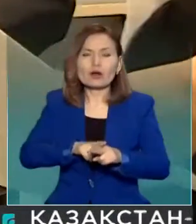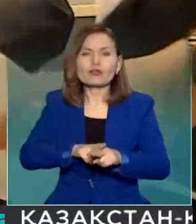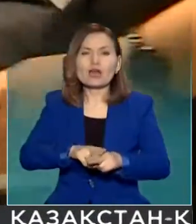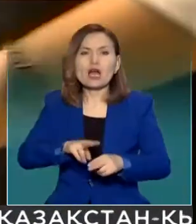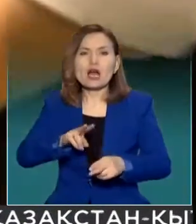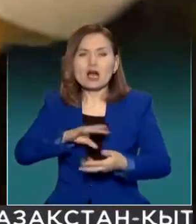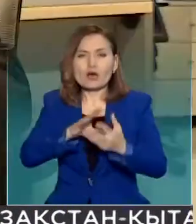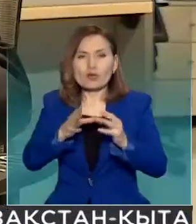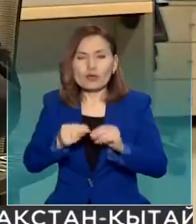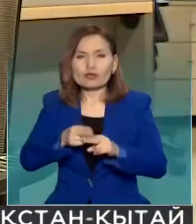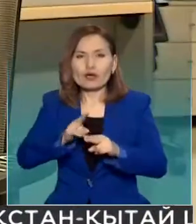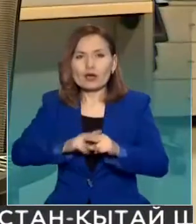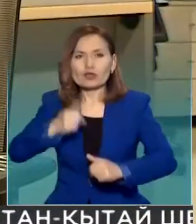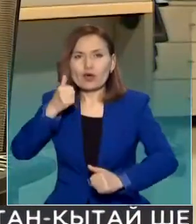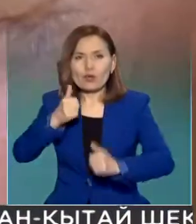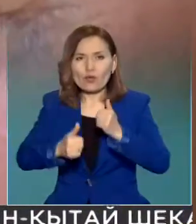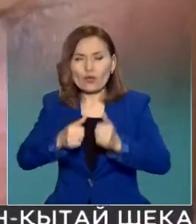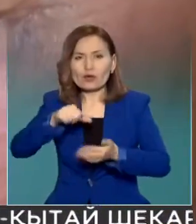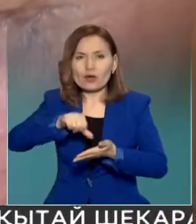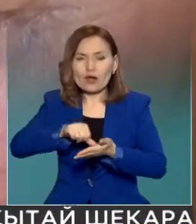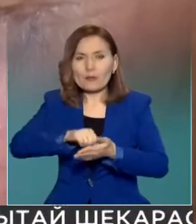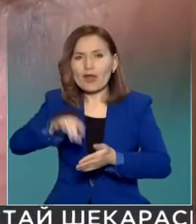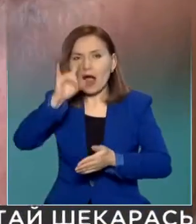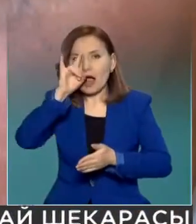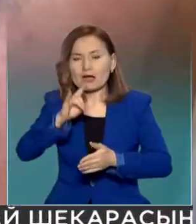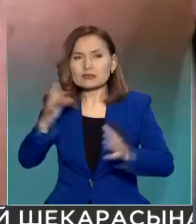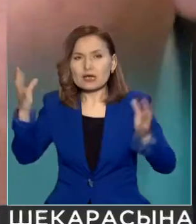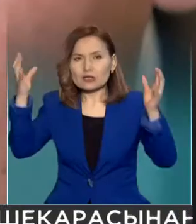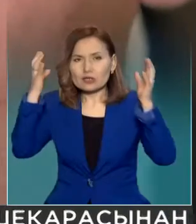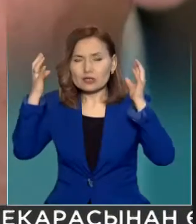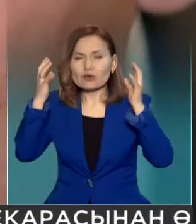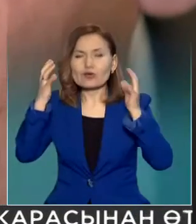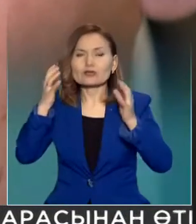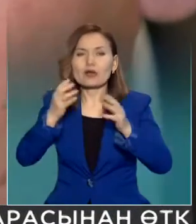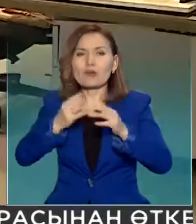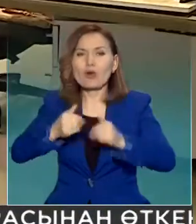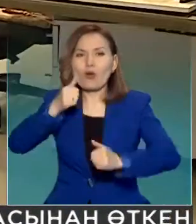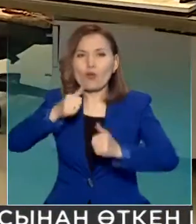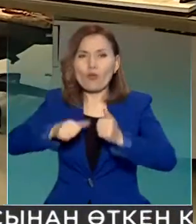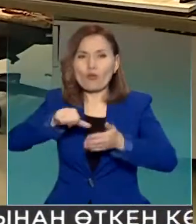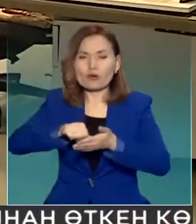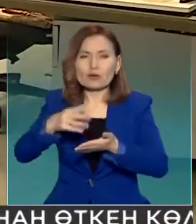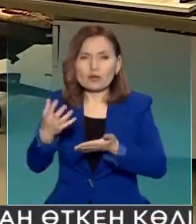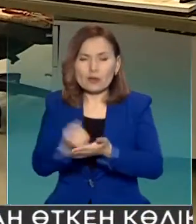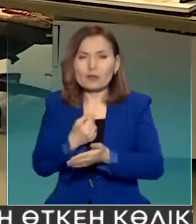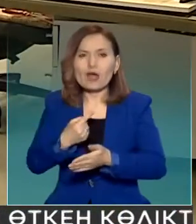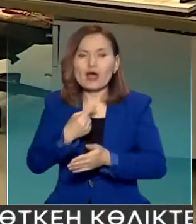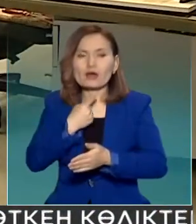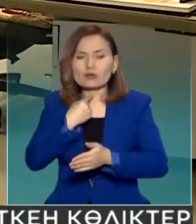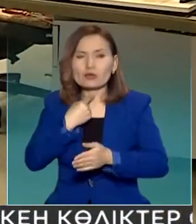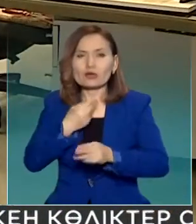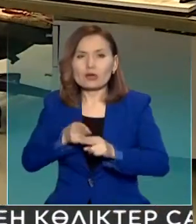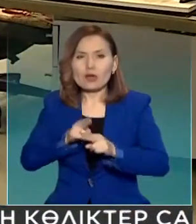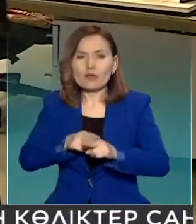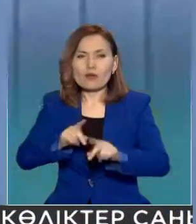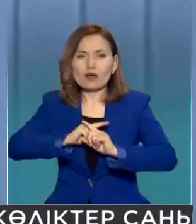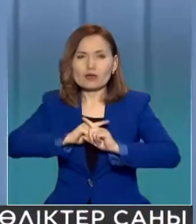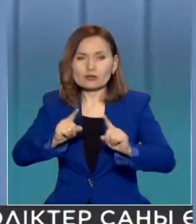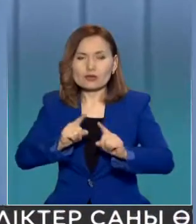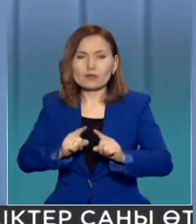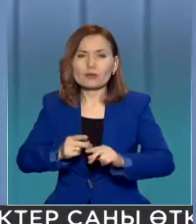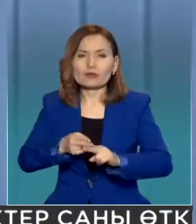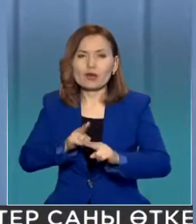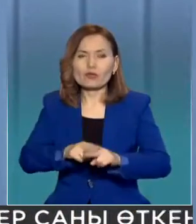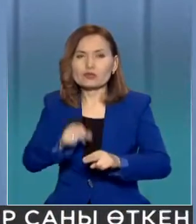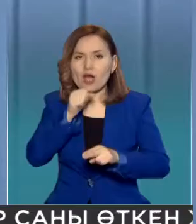250 үміткердің ішінен дара озып, Қазақ радиосына диктор болады. Ал 7 жылдан соң Қазақ теледидарының төріне шығады.